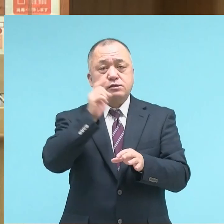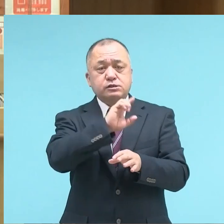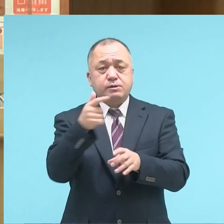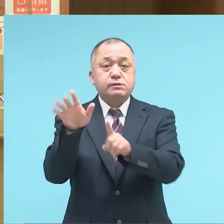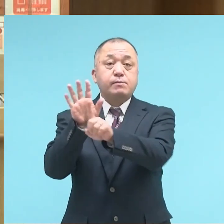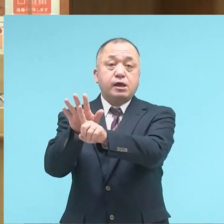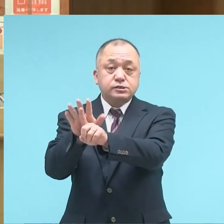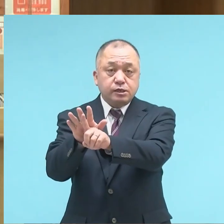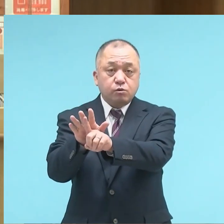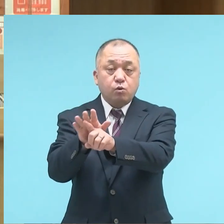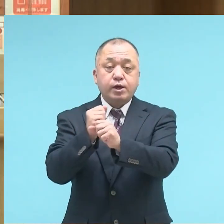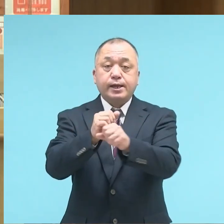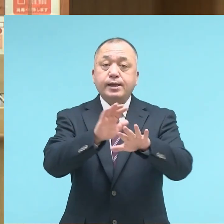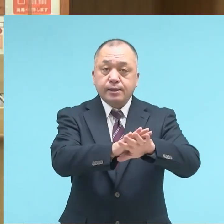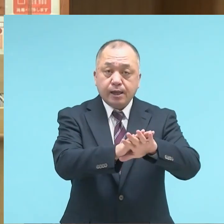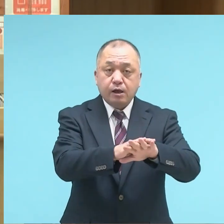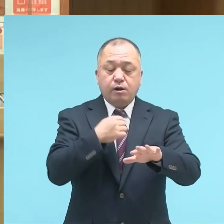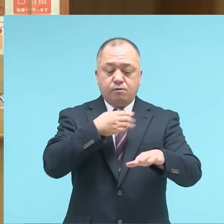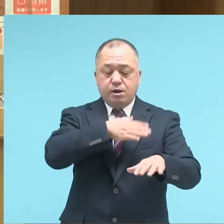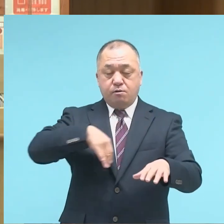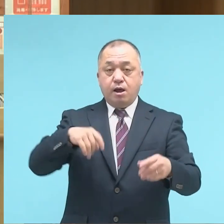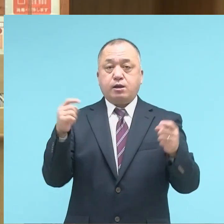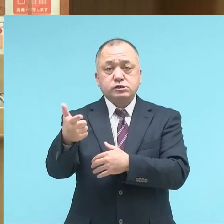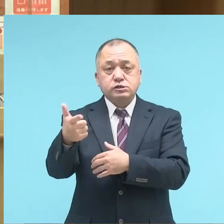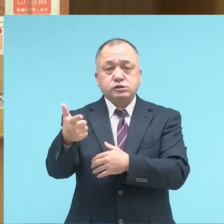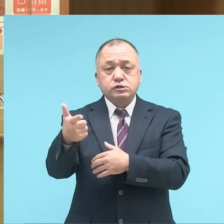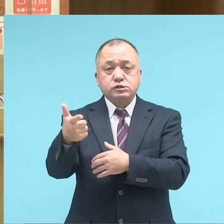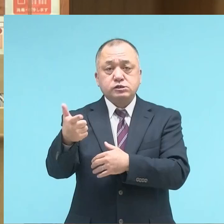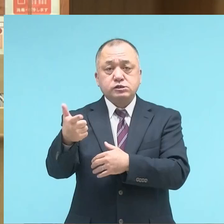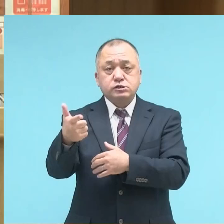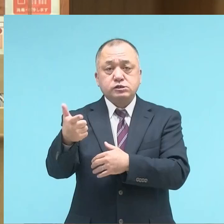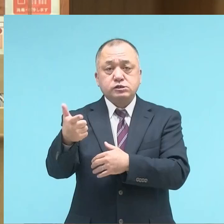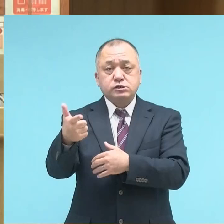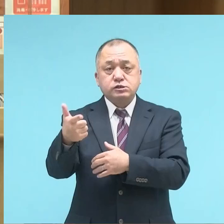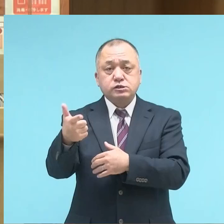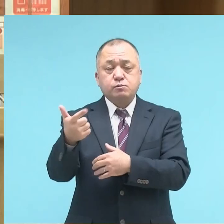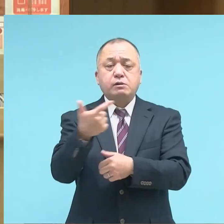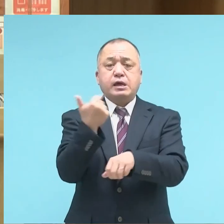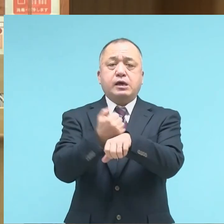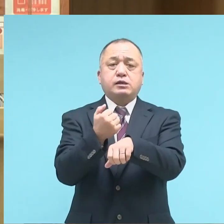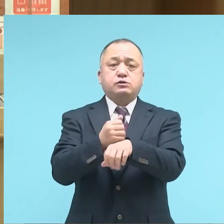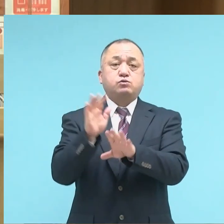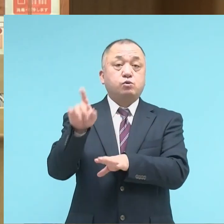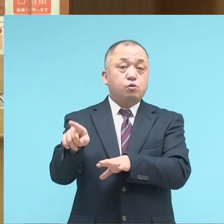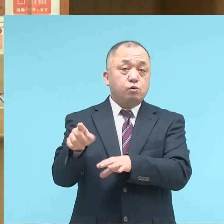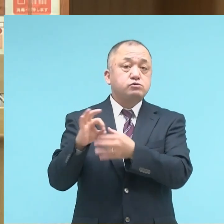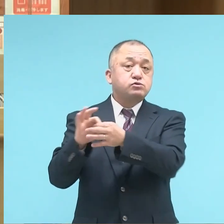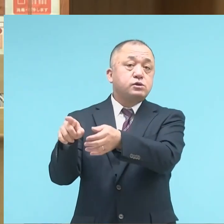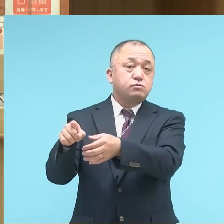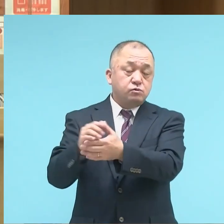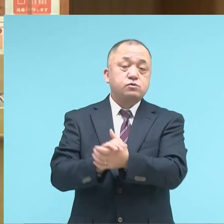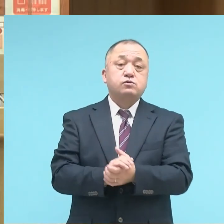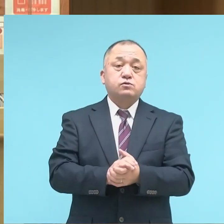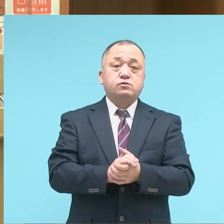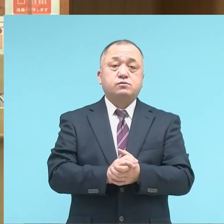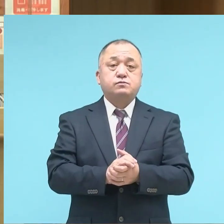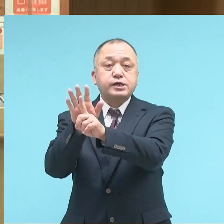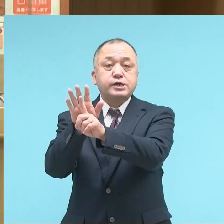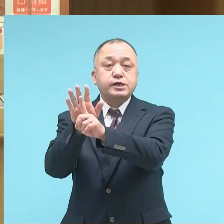支援のあり方っていうのを我々検討し、当然旭川市も大変な状況ですから、我々からプッシュ型でです